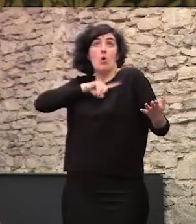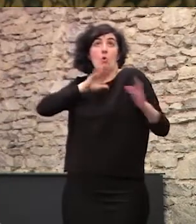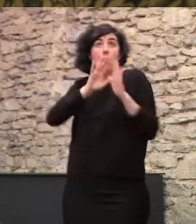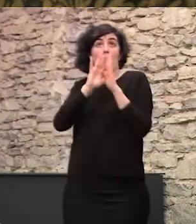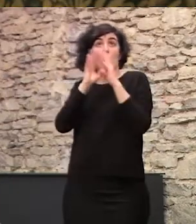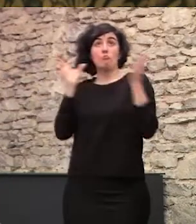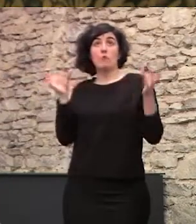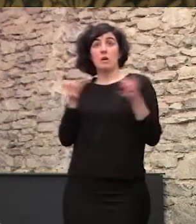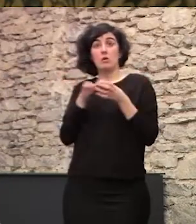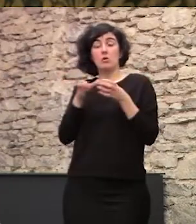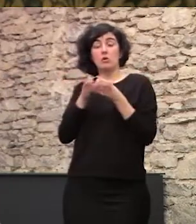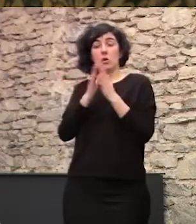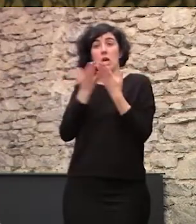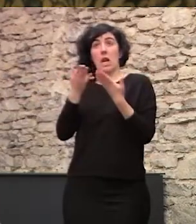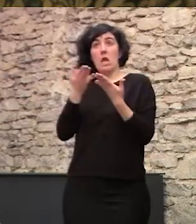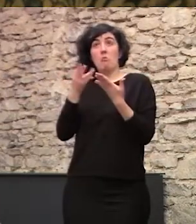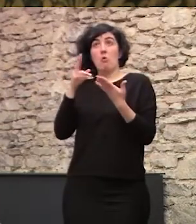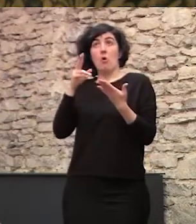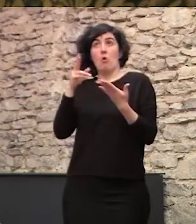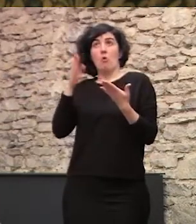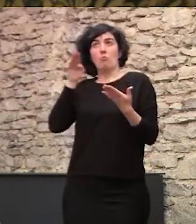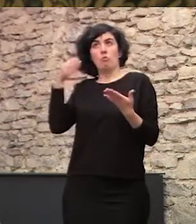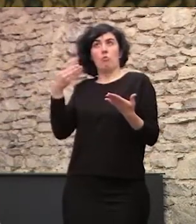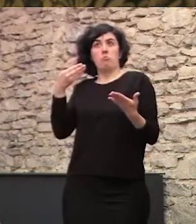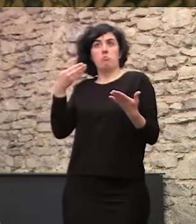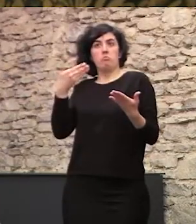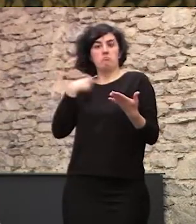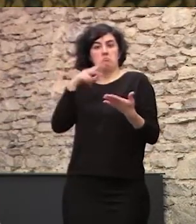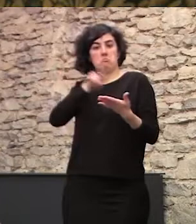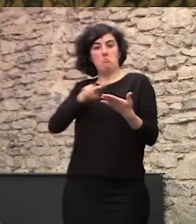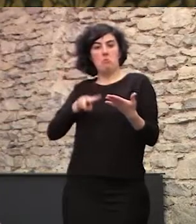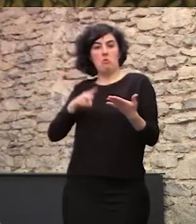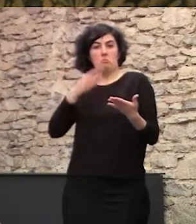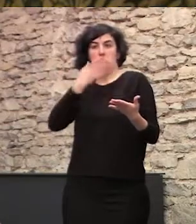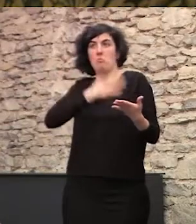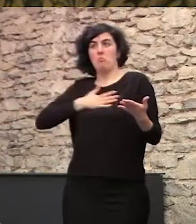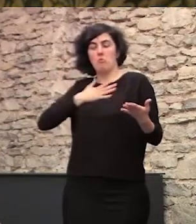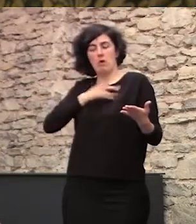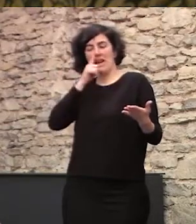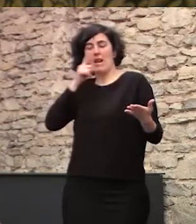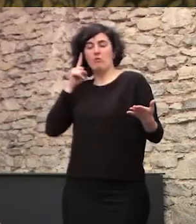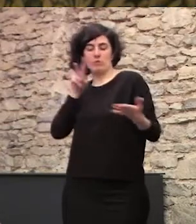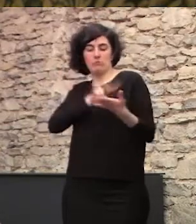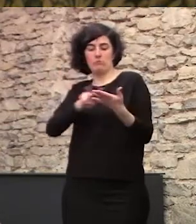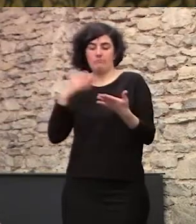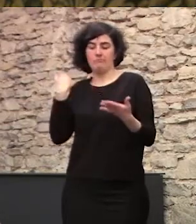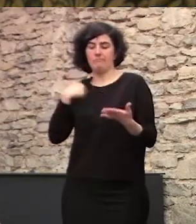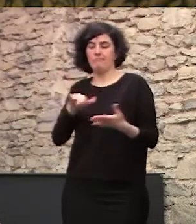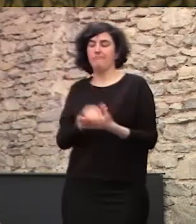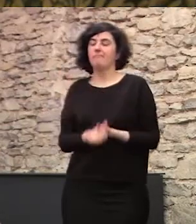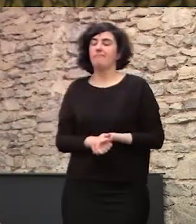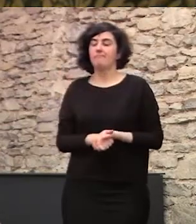klubean gustora irakurritako liburu bat, joan den urtean. Eta orain,